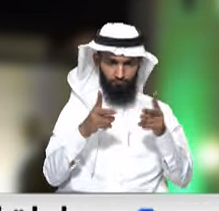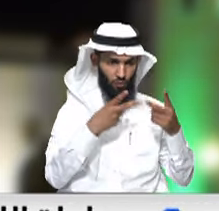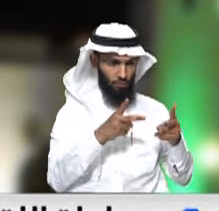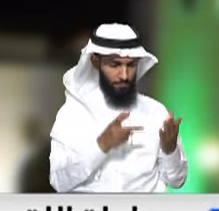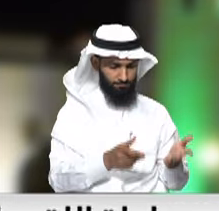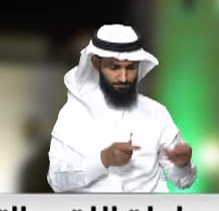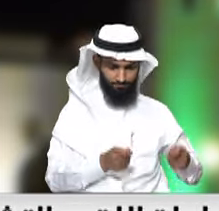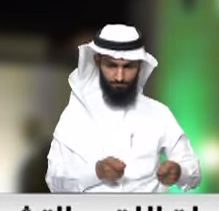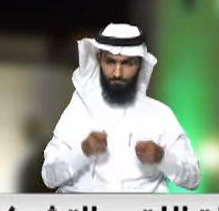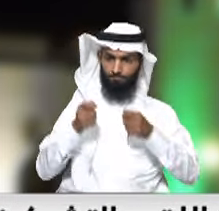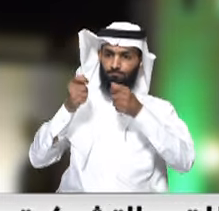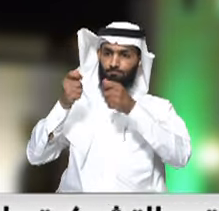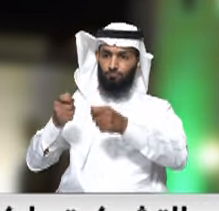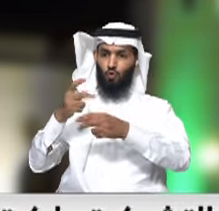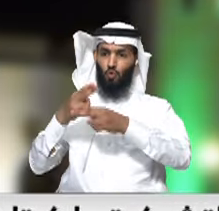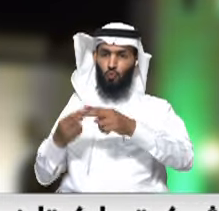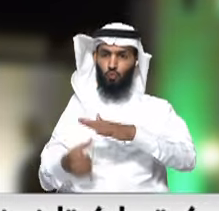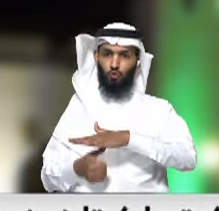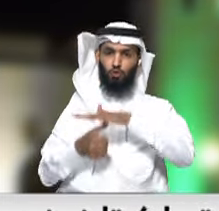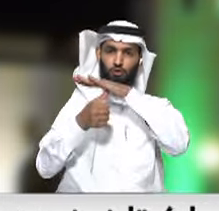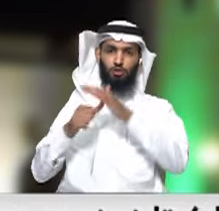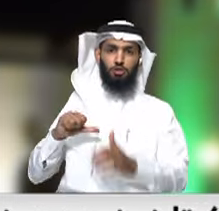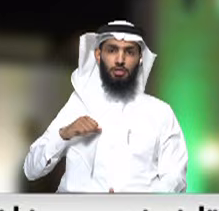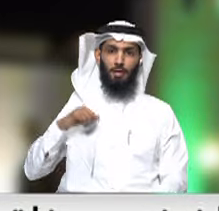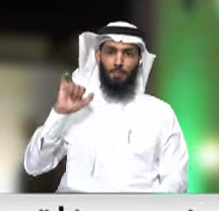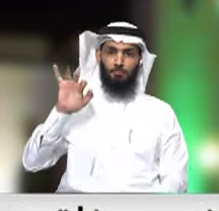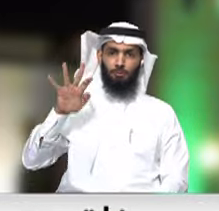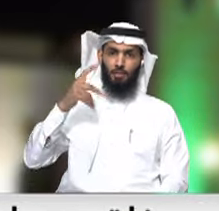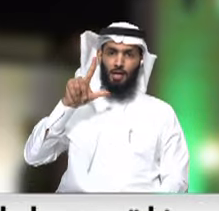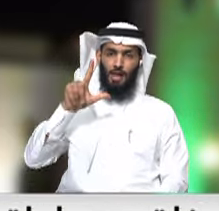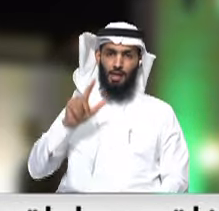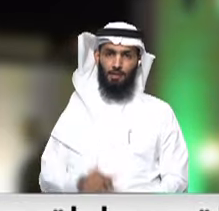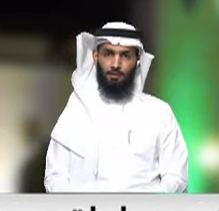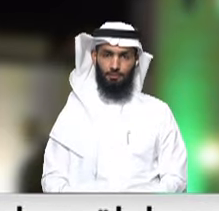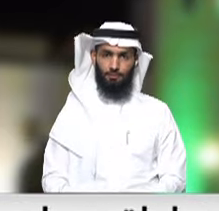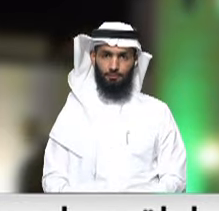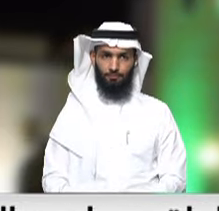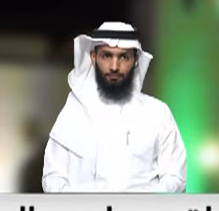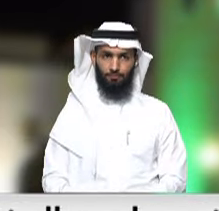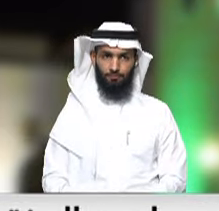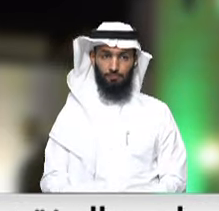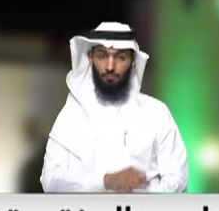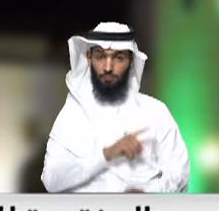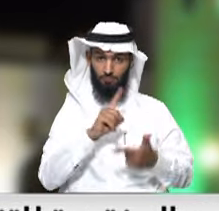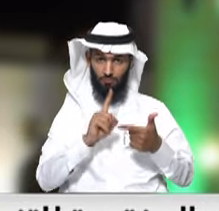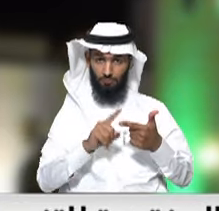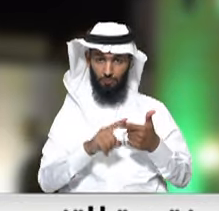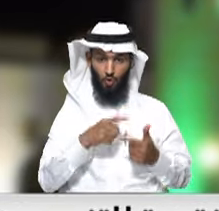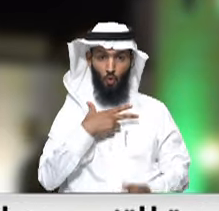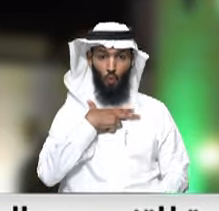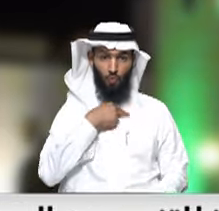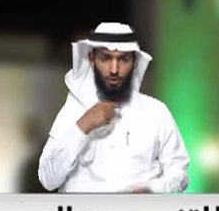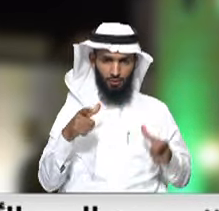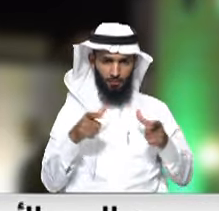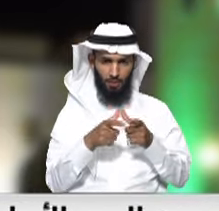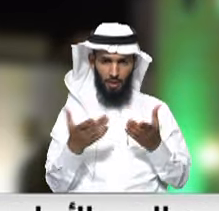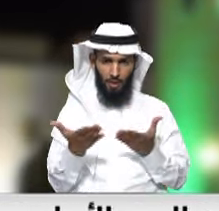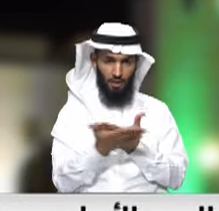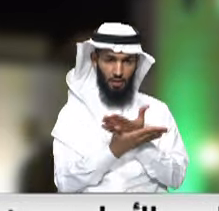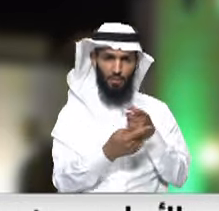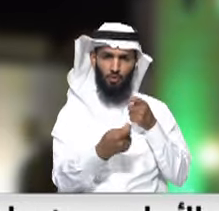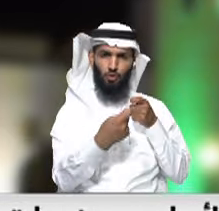البلاد الشيخ مشعل الأحمد الجابر الصباح حفظه الله ورعاه. من جهة أخرى اطلع مجلس الوزراء على التوصية